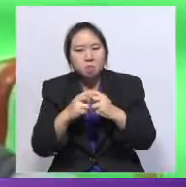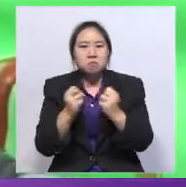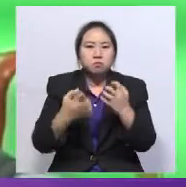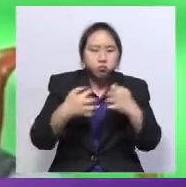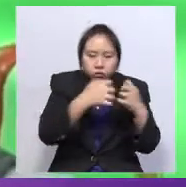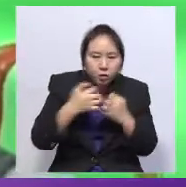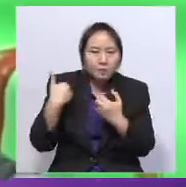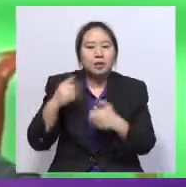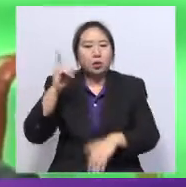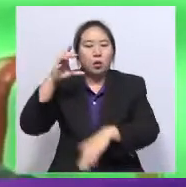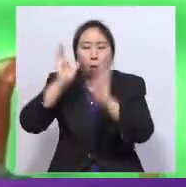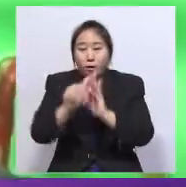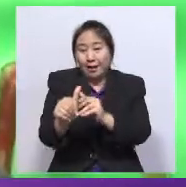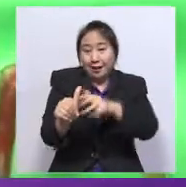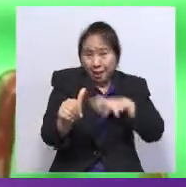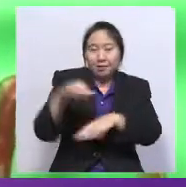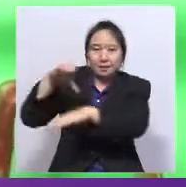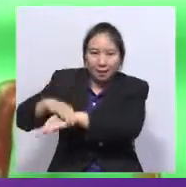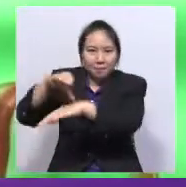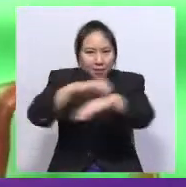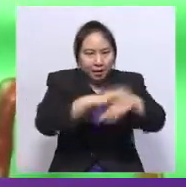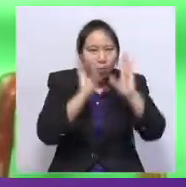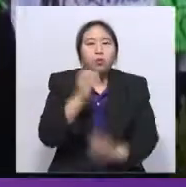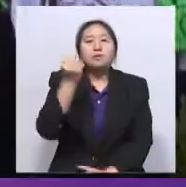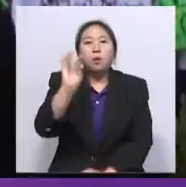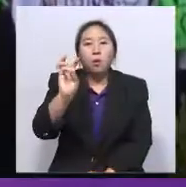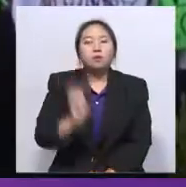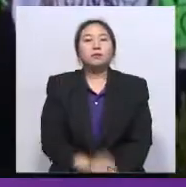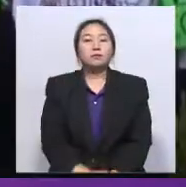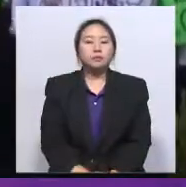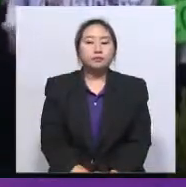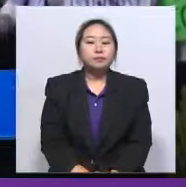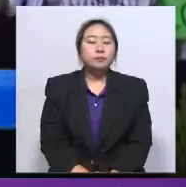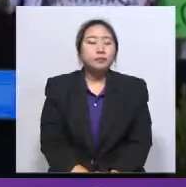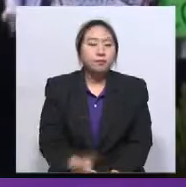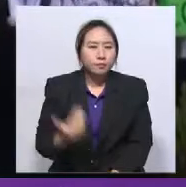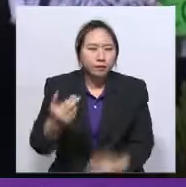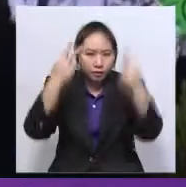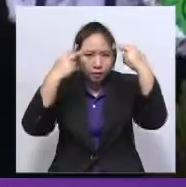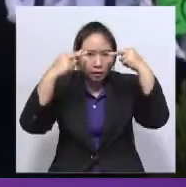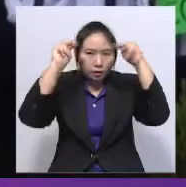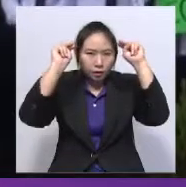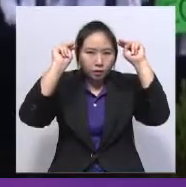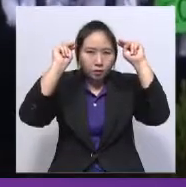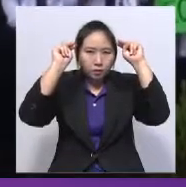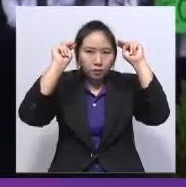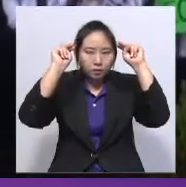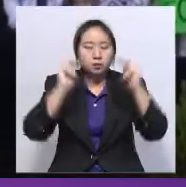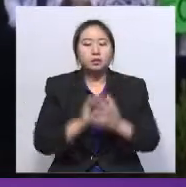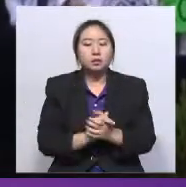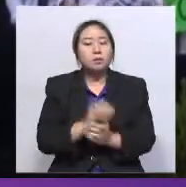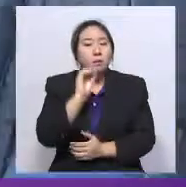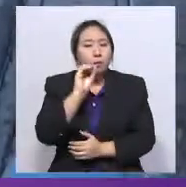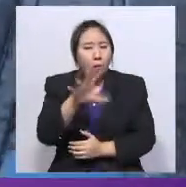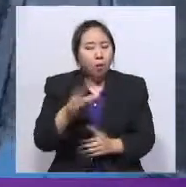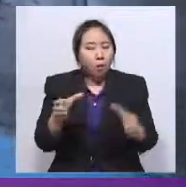และนำไปสู่การควบคุมตัวแกนนำไปดำเนินคดี16คนส่วนกรณีที่นายกรัฐมนตรีระบุนะ